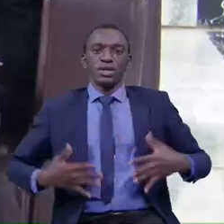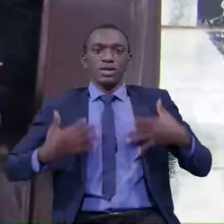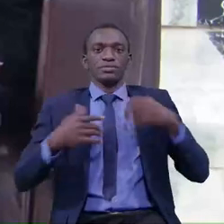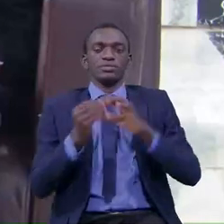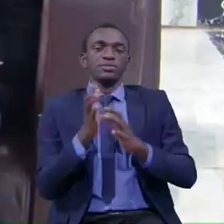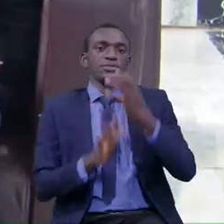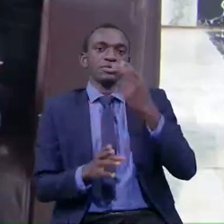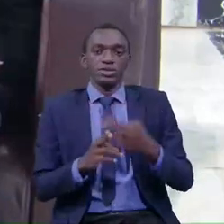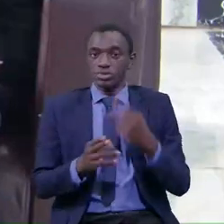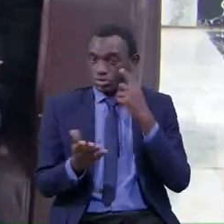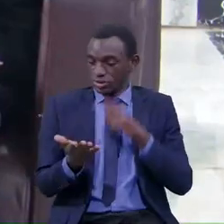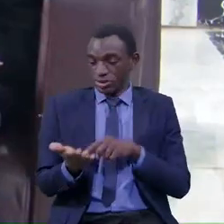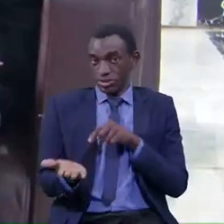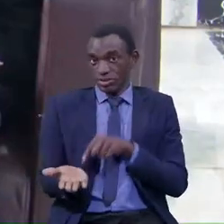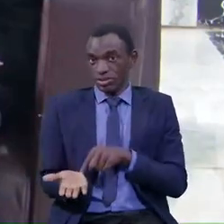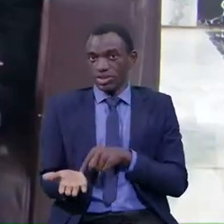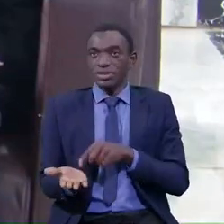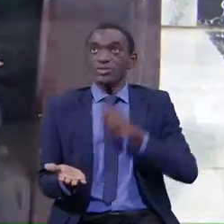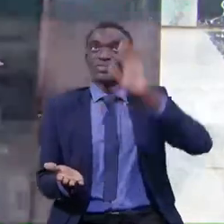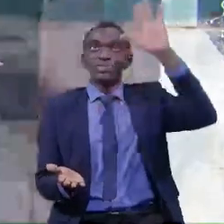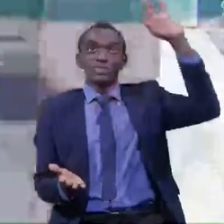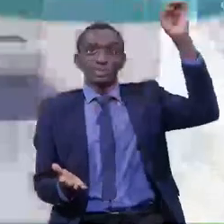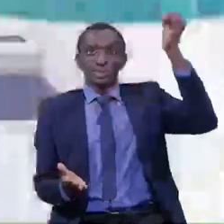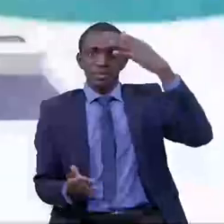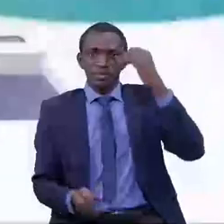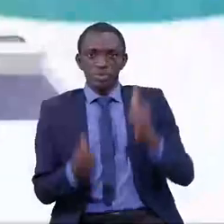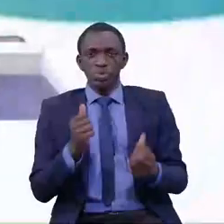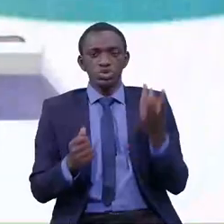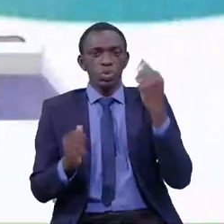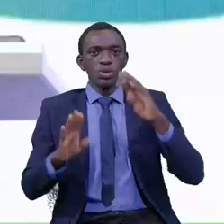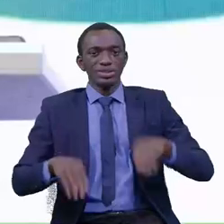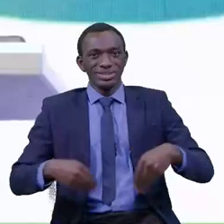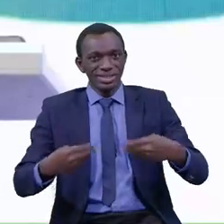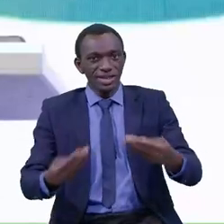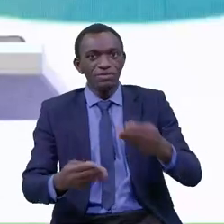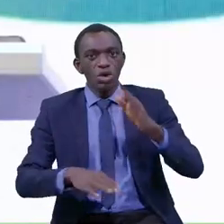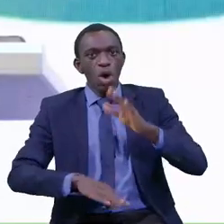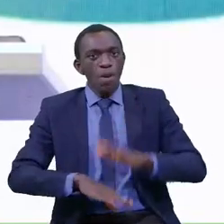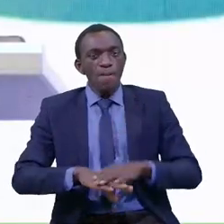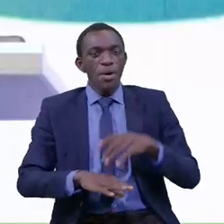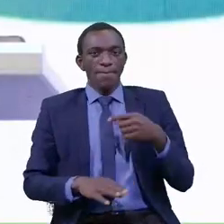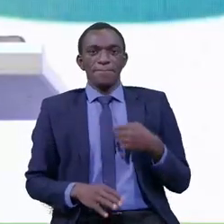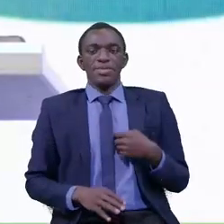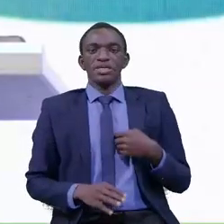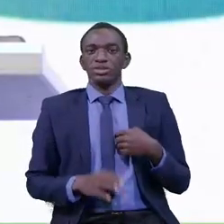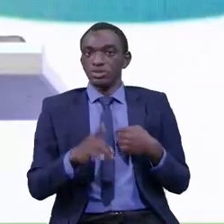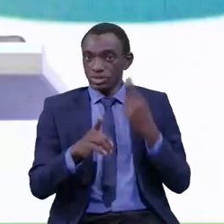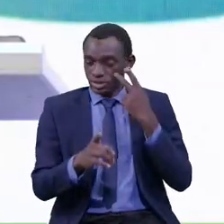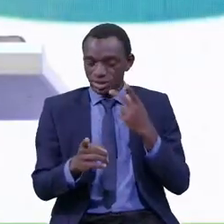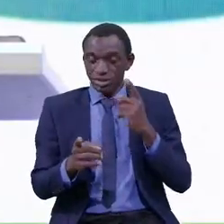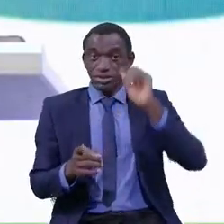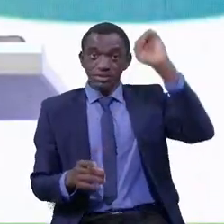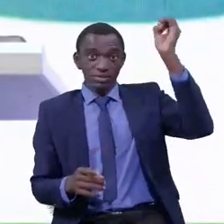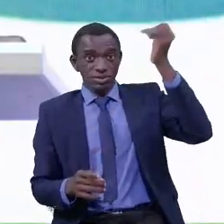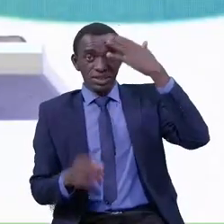sa grâce envers moi n'a pas été vaine. La grâce